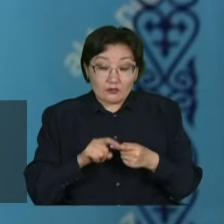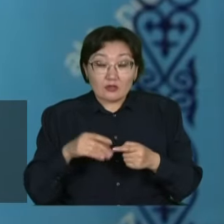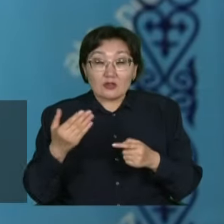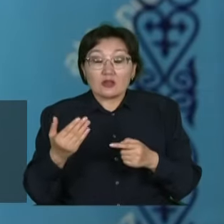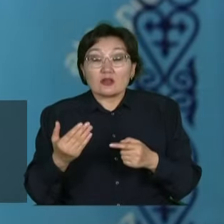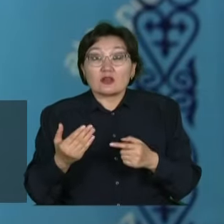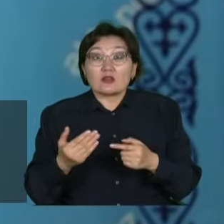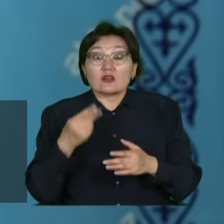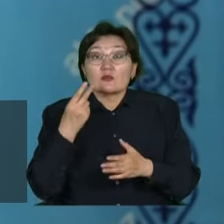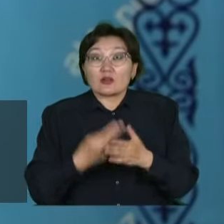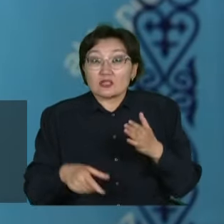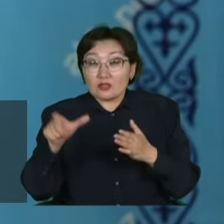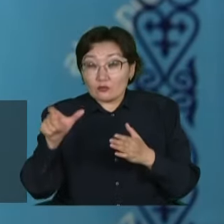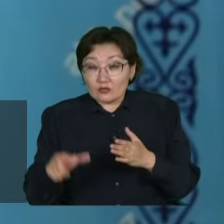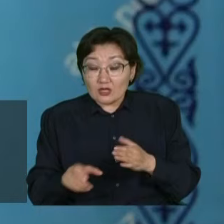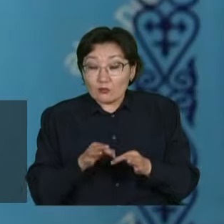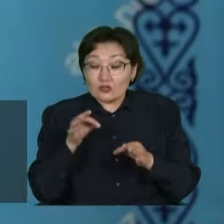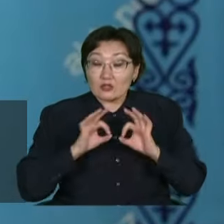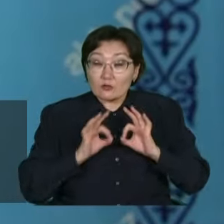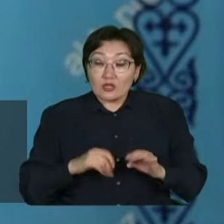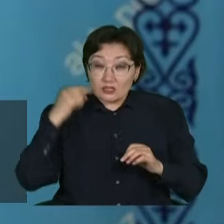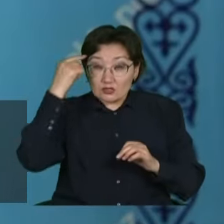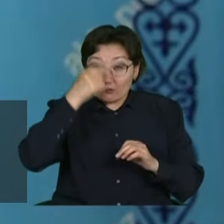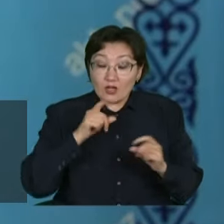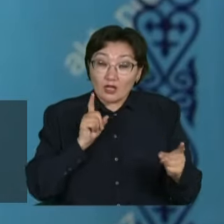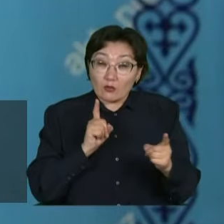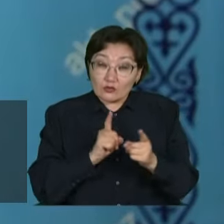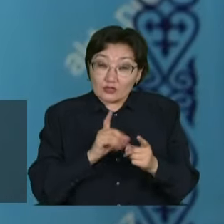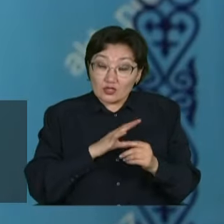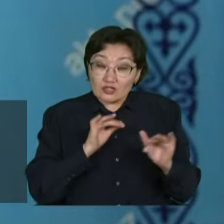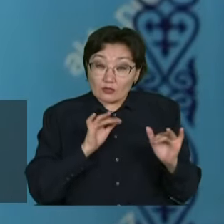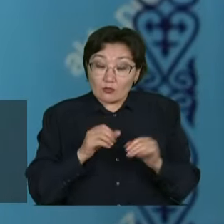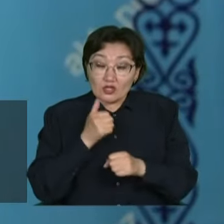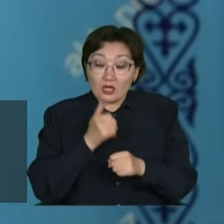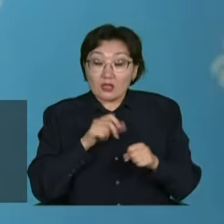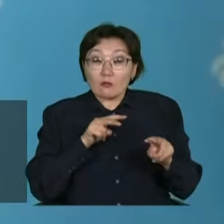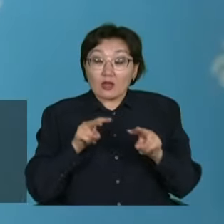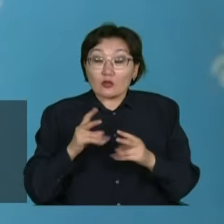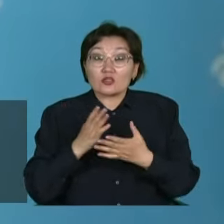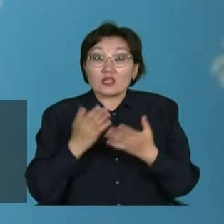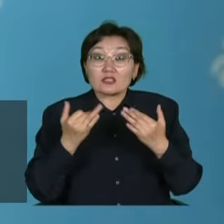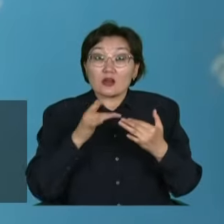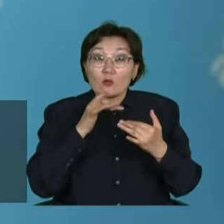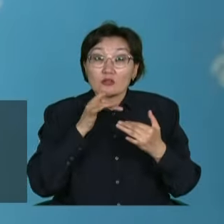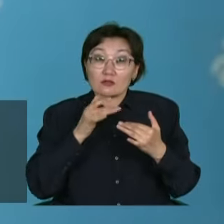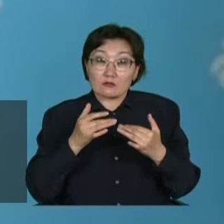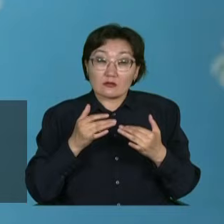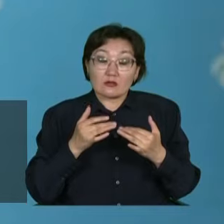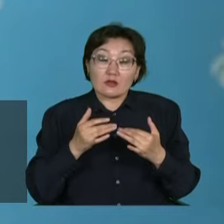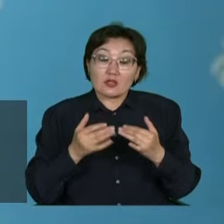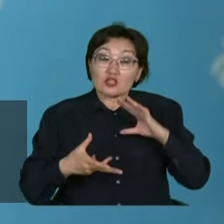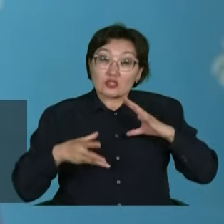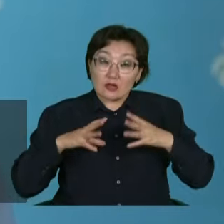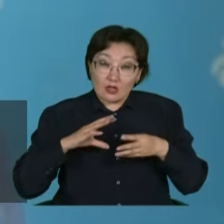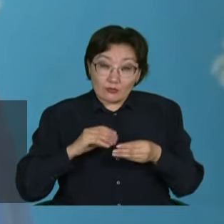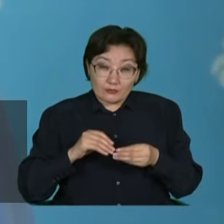тарапы облыс прокурорының жеке қабылдауында болып, іс қатаң бақылауға алынып, қазір таңда жалпы